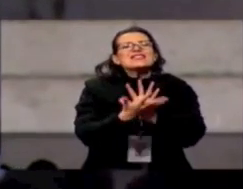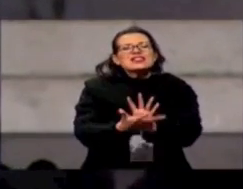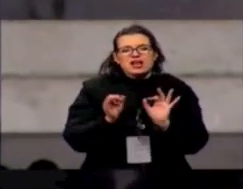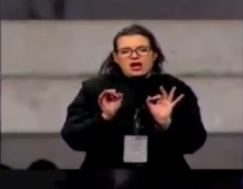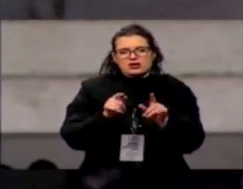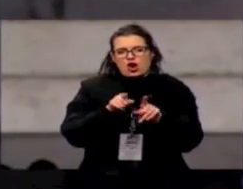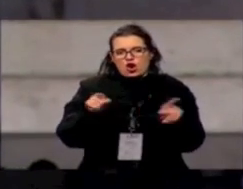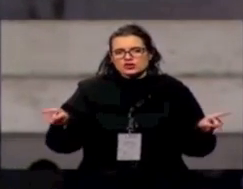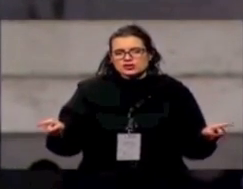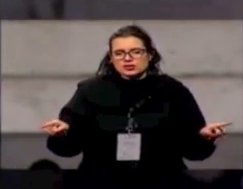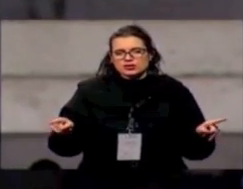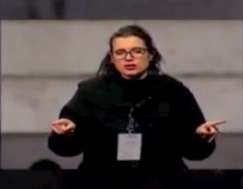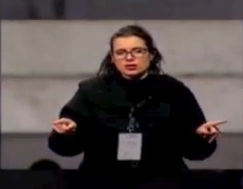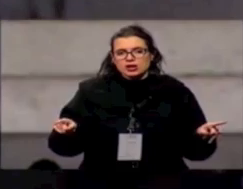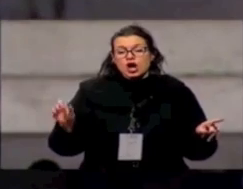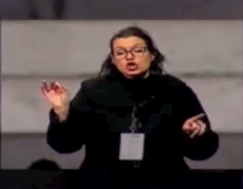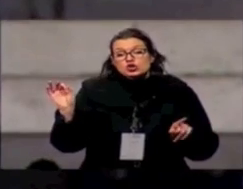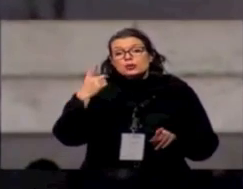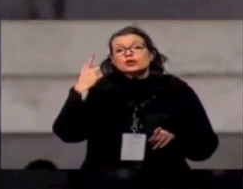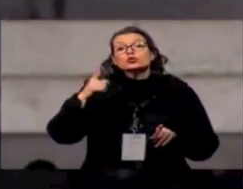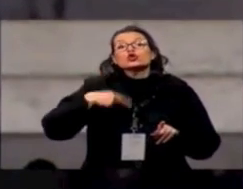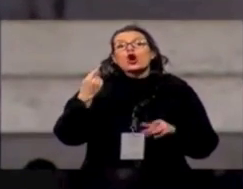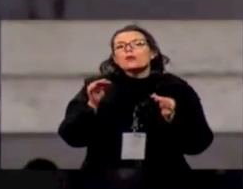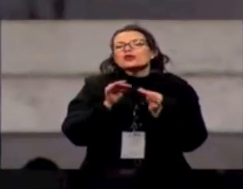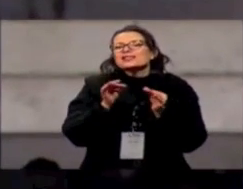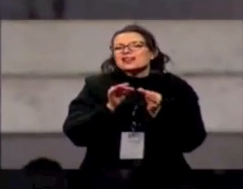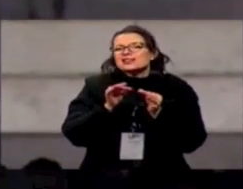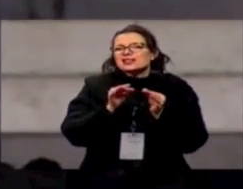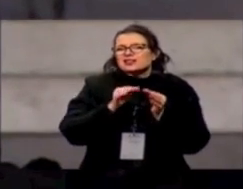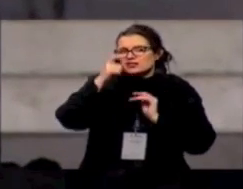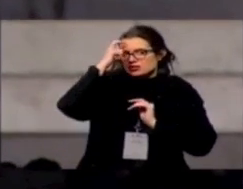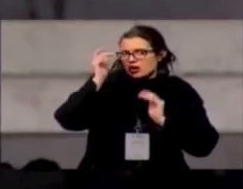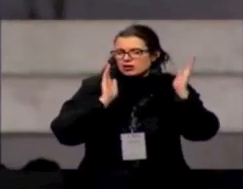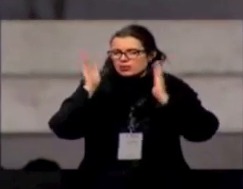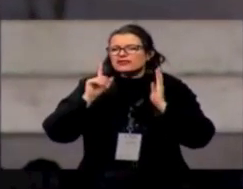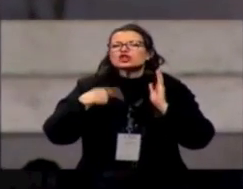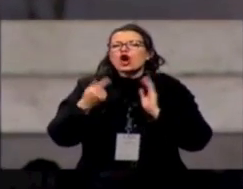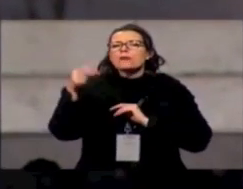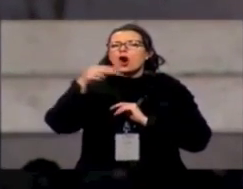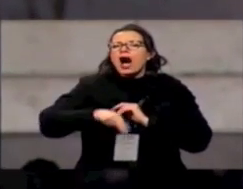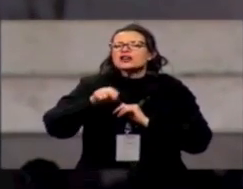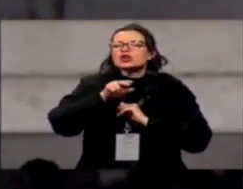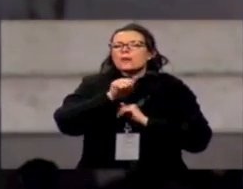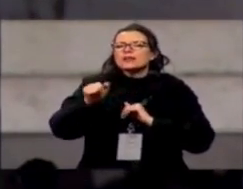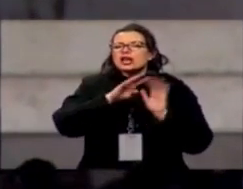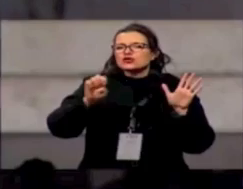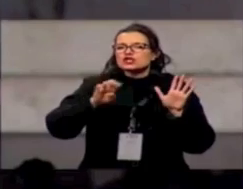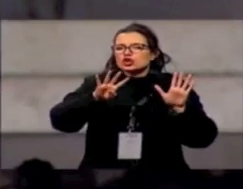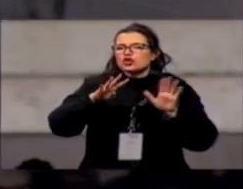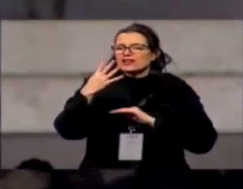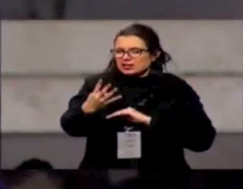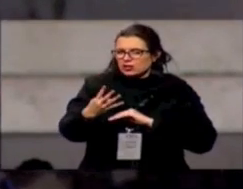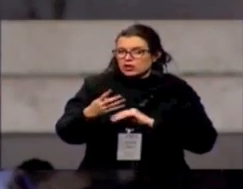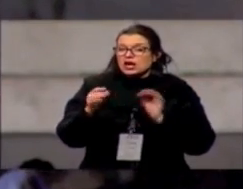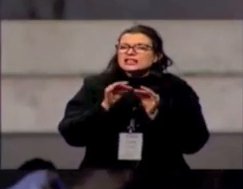soprattutto dopo la trattativa stato mafia dopo il 94 e la trattativa stato mafia non è quell che